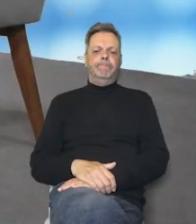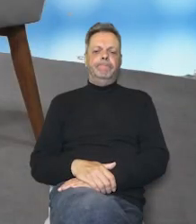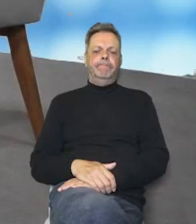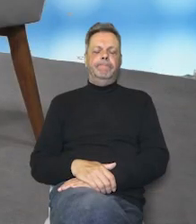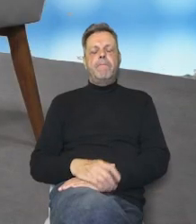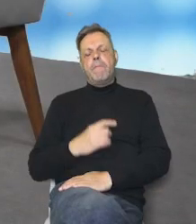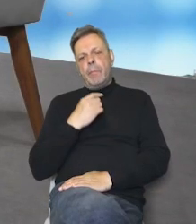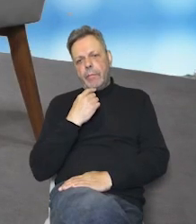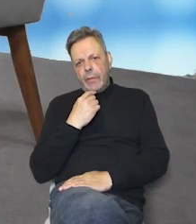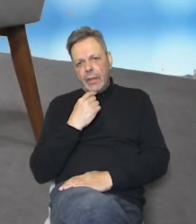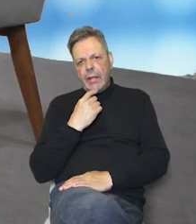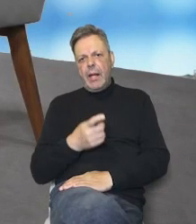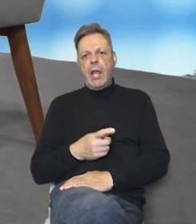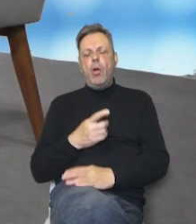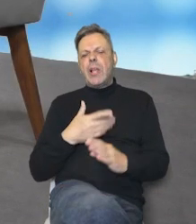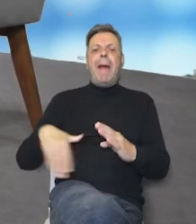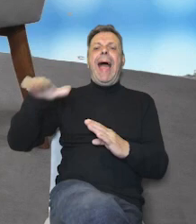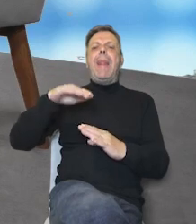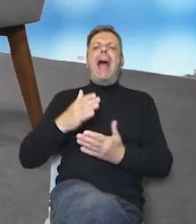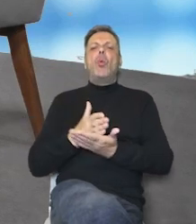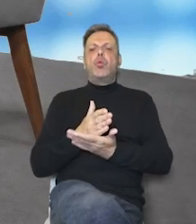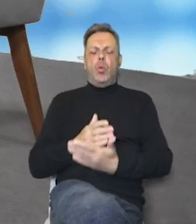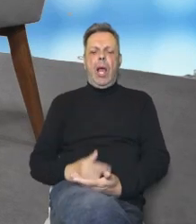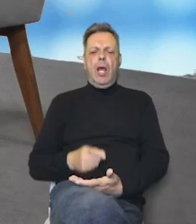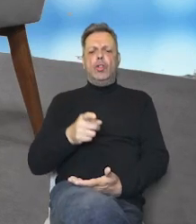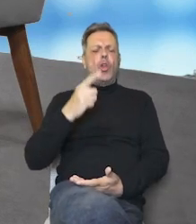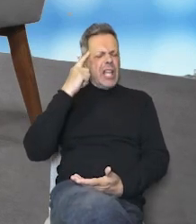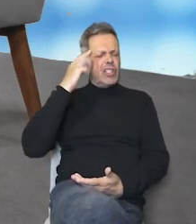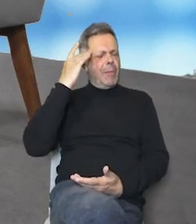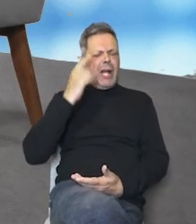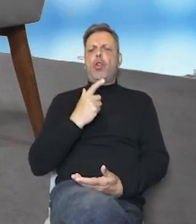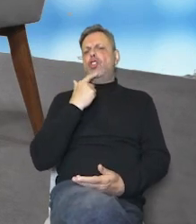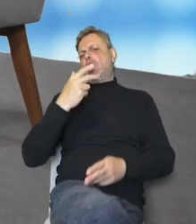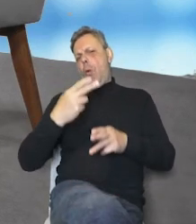Spomenuo sam nad uslugu. To znači da brinete o dijabetesu,